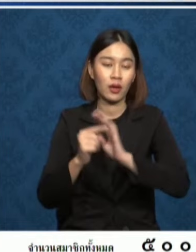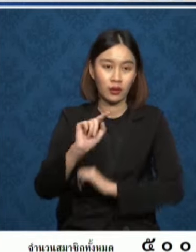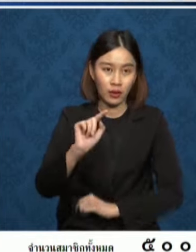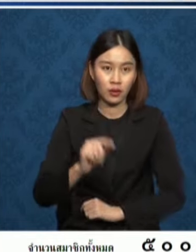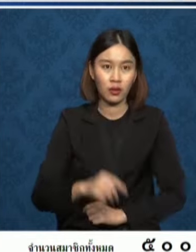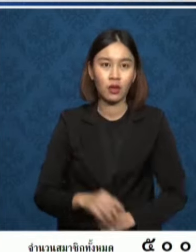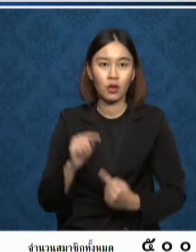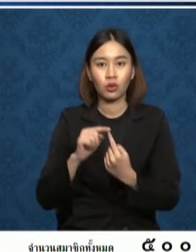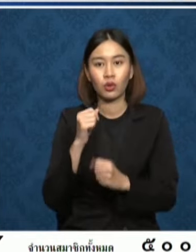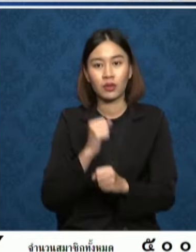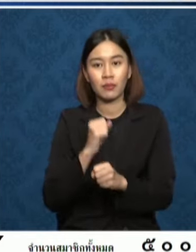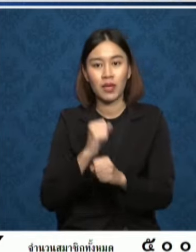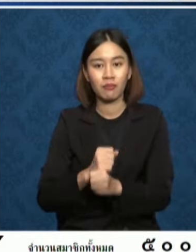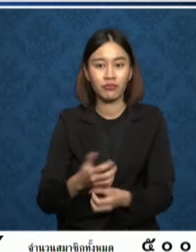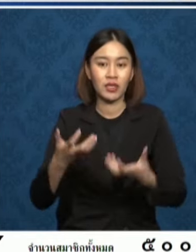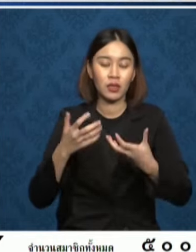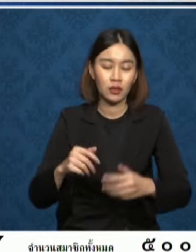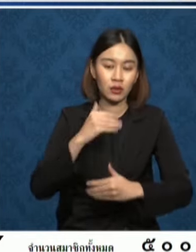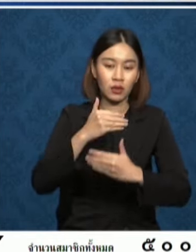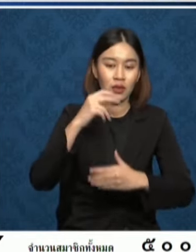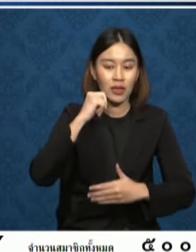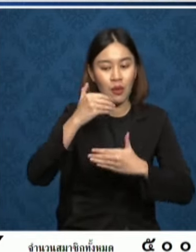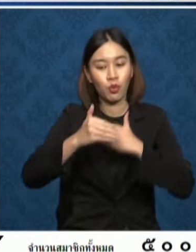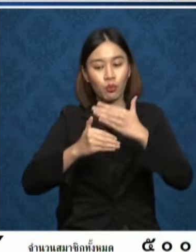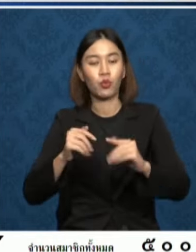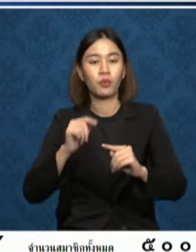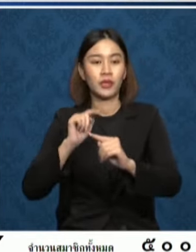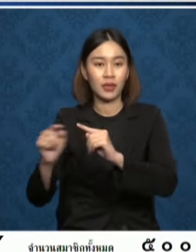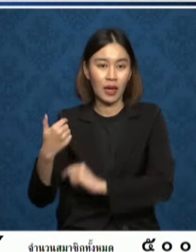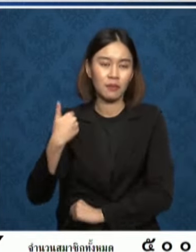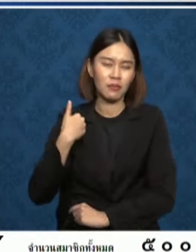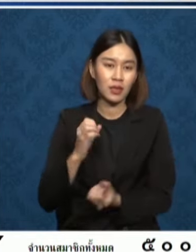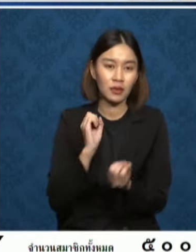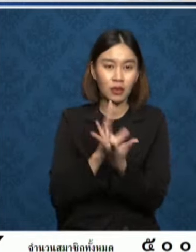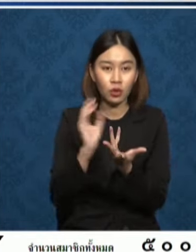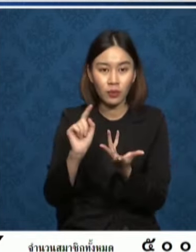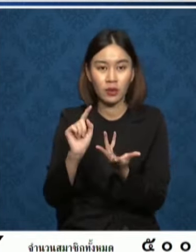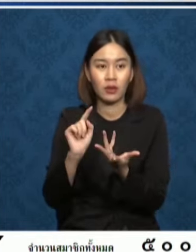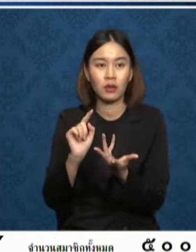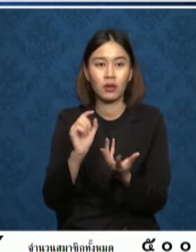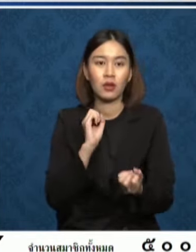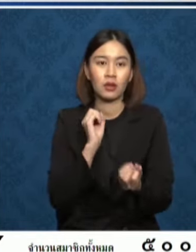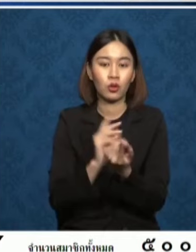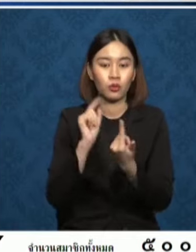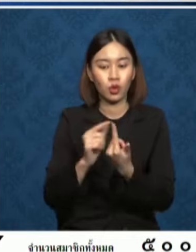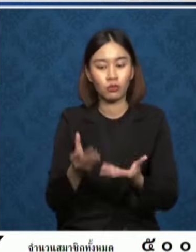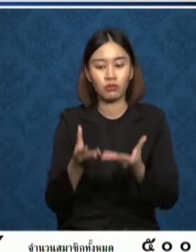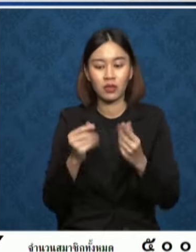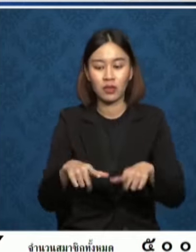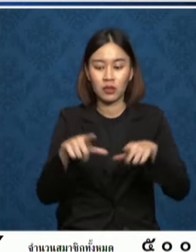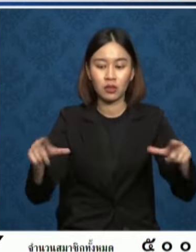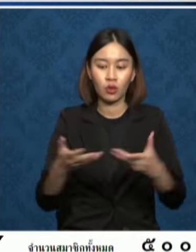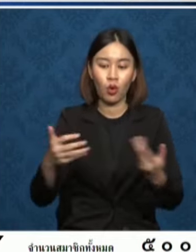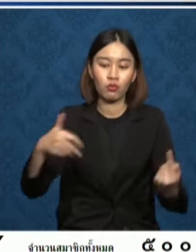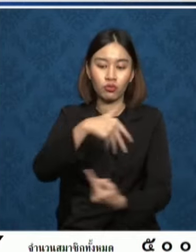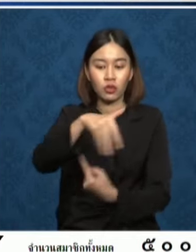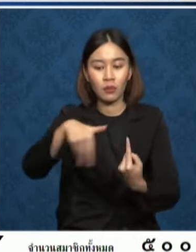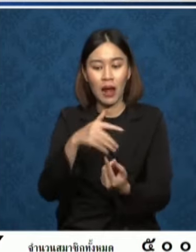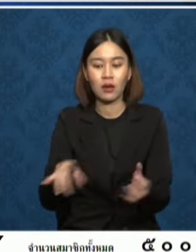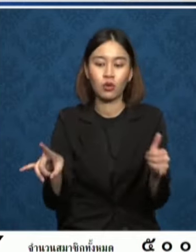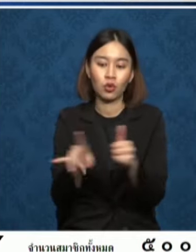การทำเหมืองสร้างเขื่อนอย่างนี้นะครับทำให้กระทบต่อการใช้ที่ดินใช้ทรัพยากรและ